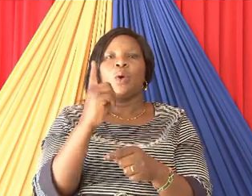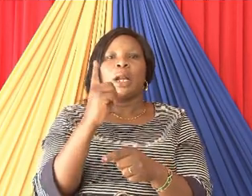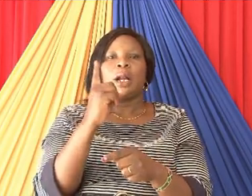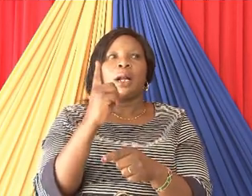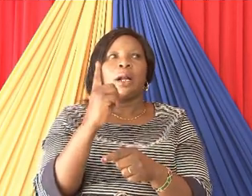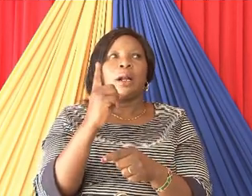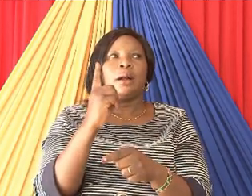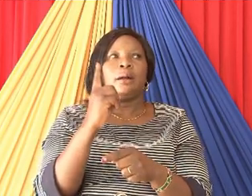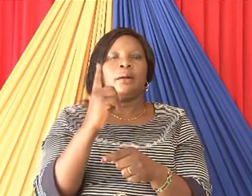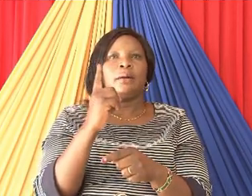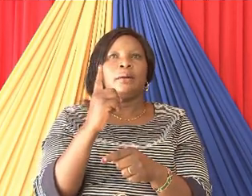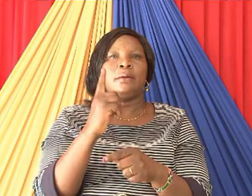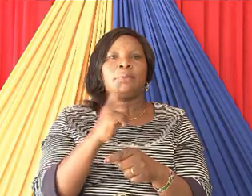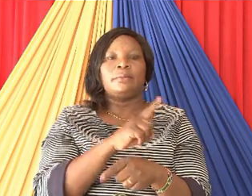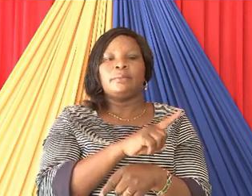kisha hapo